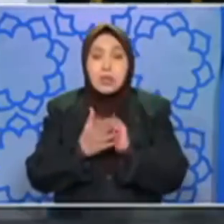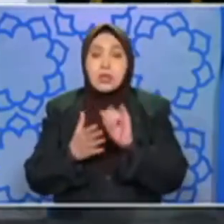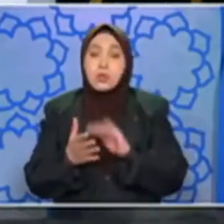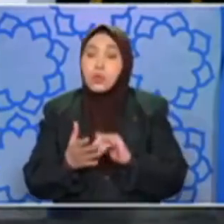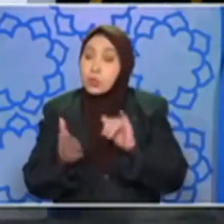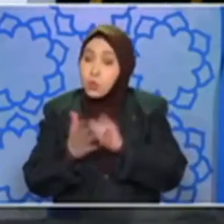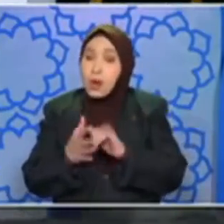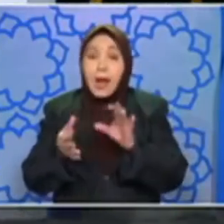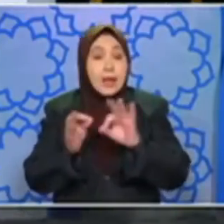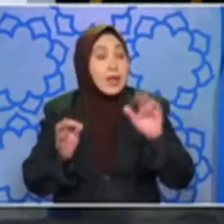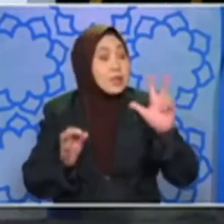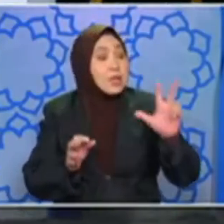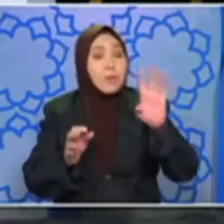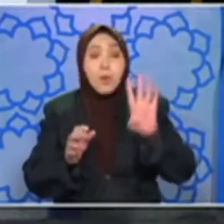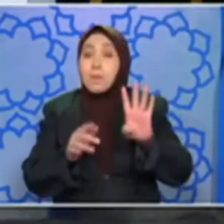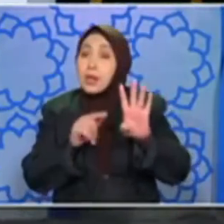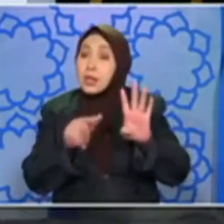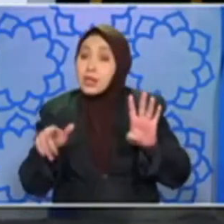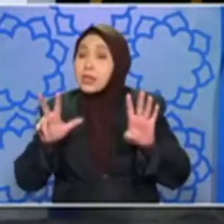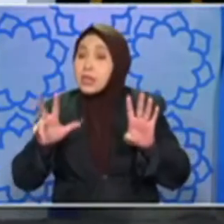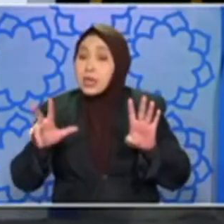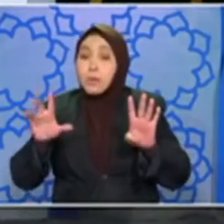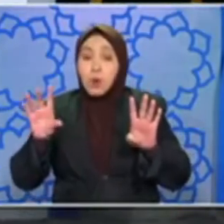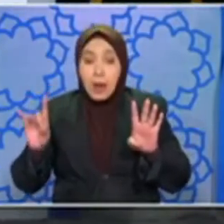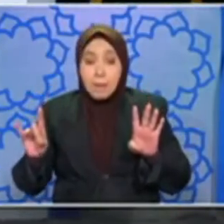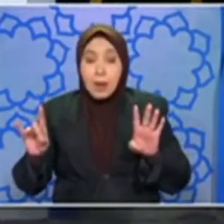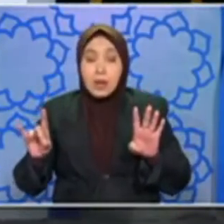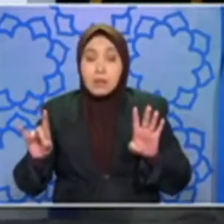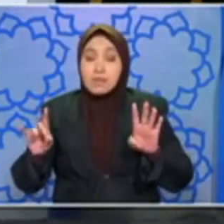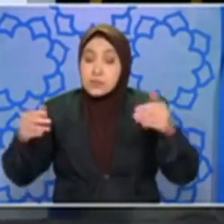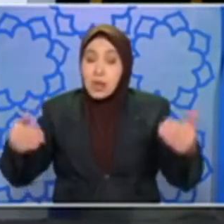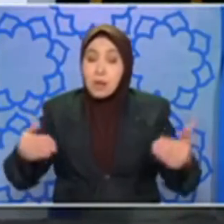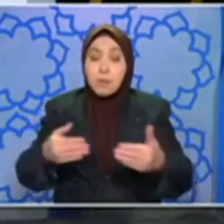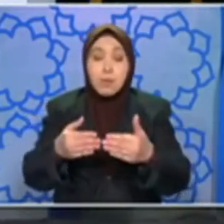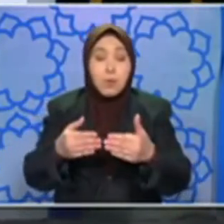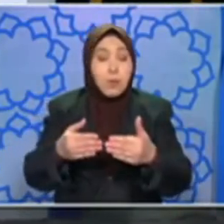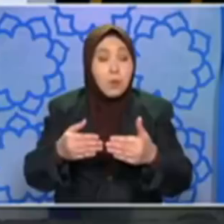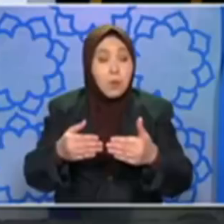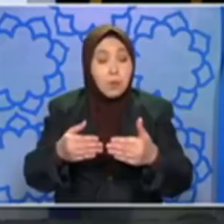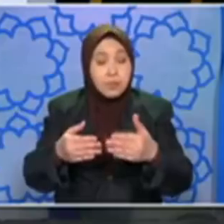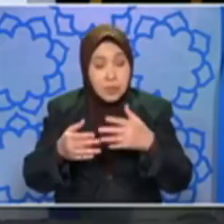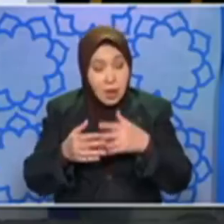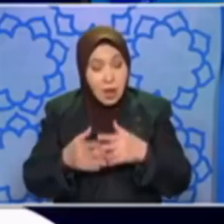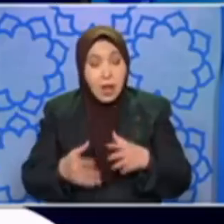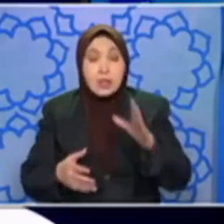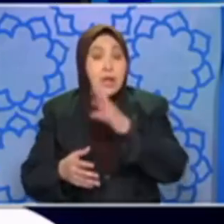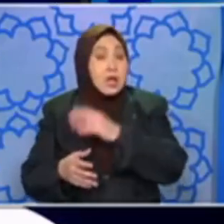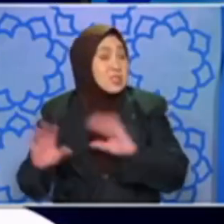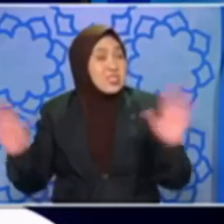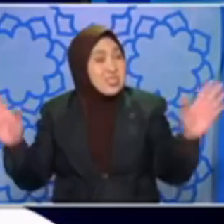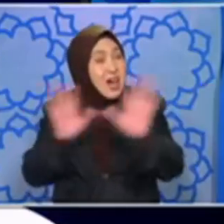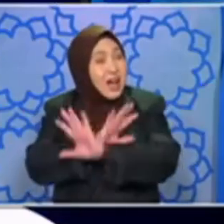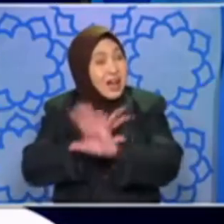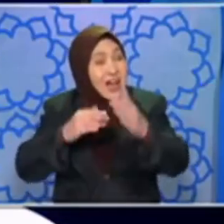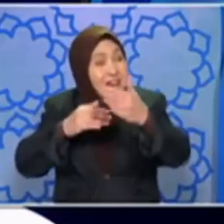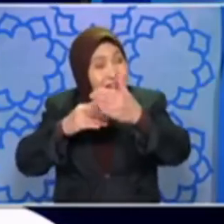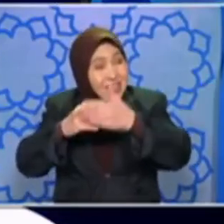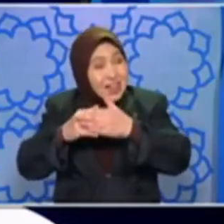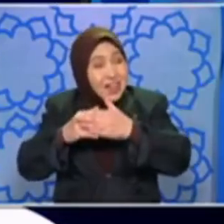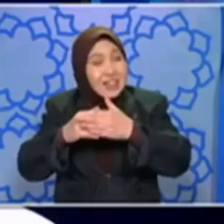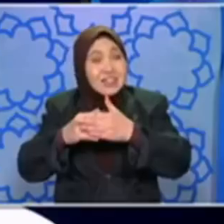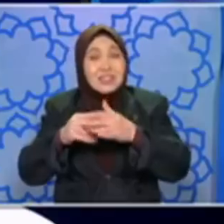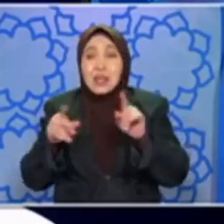ayat 34 hingga ayat yang ke-38 menyambung. Wala taqrabu malal yatim, janganlah kamu dekati, sama juga